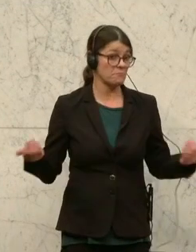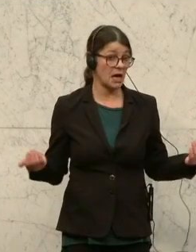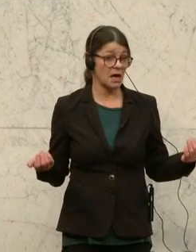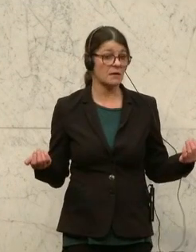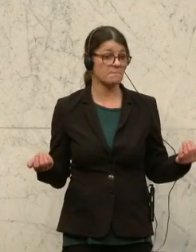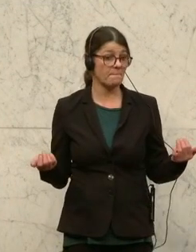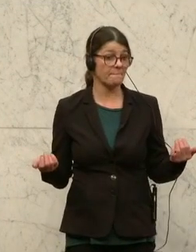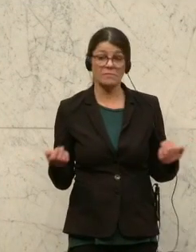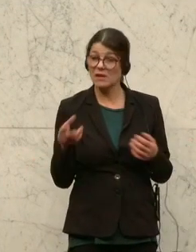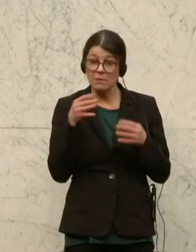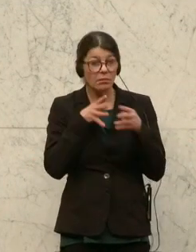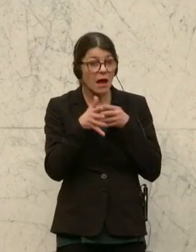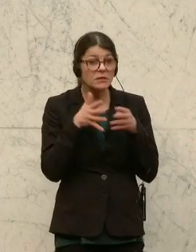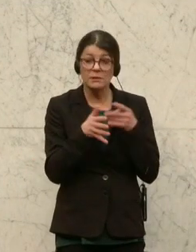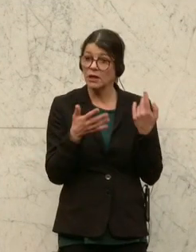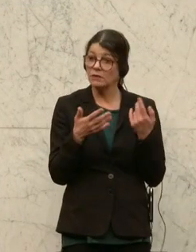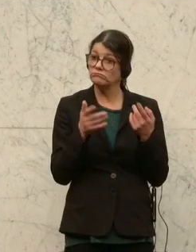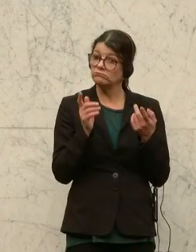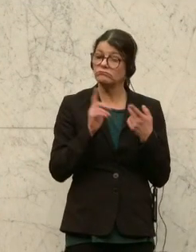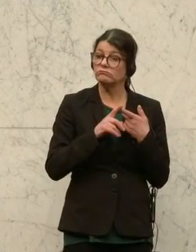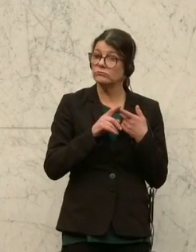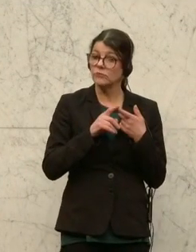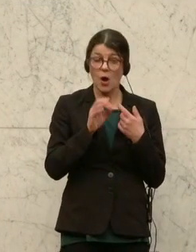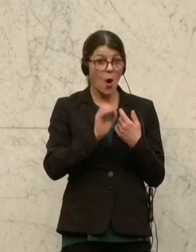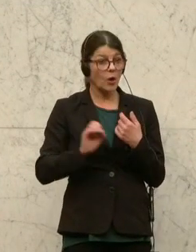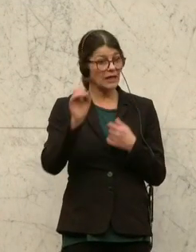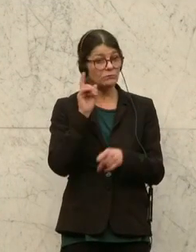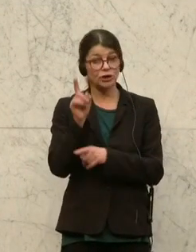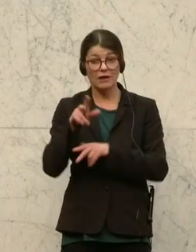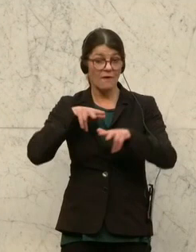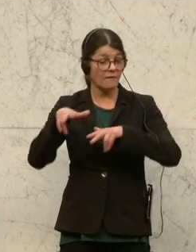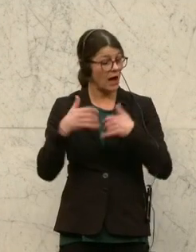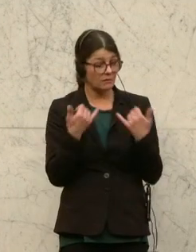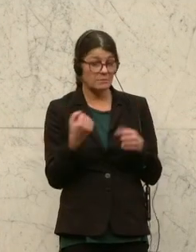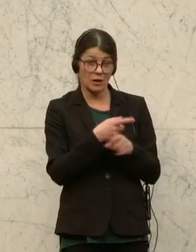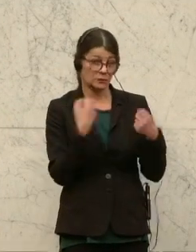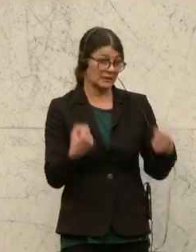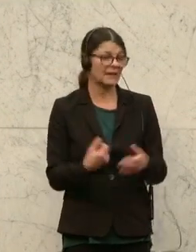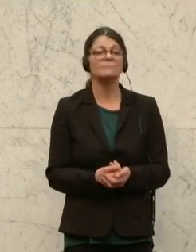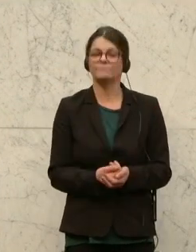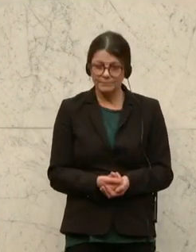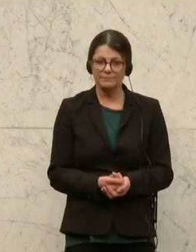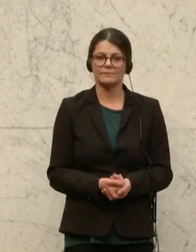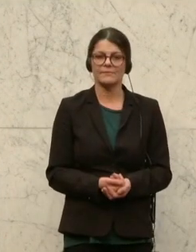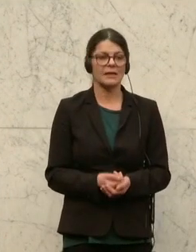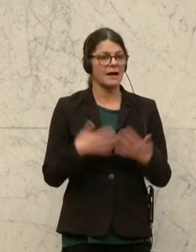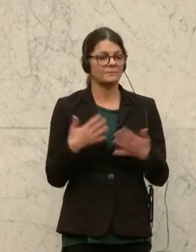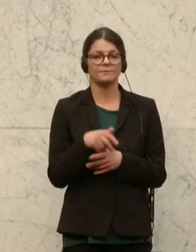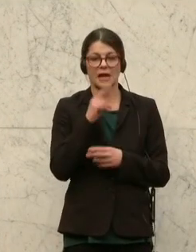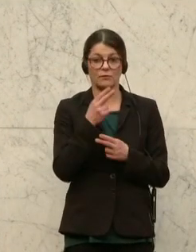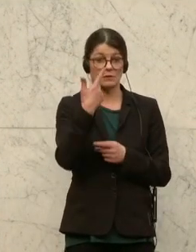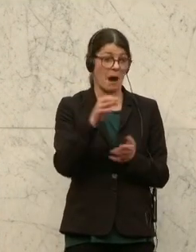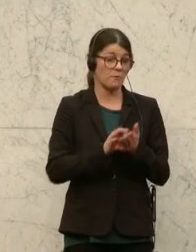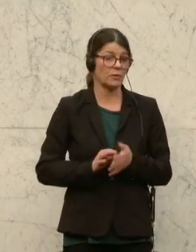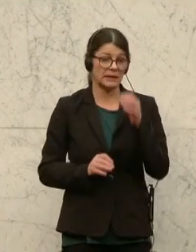mit transparenten und objektiven Bestellungsverfahren ist? Ja, zwei Punkte.